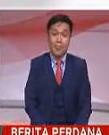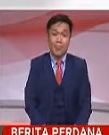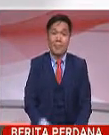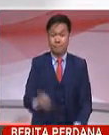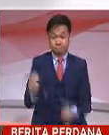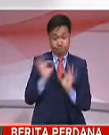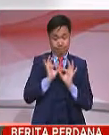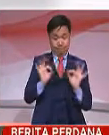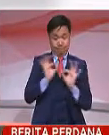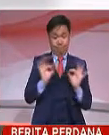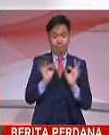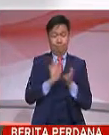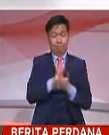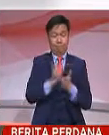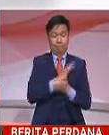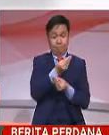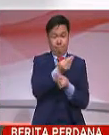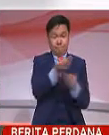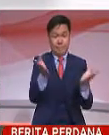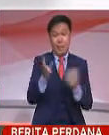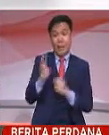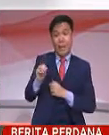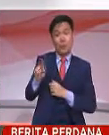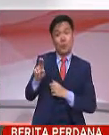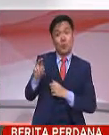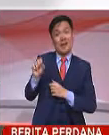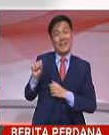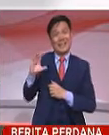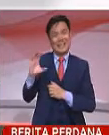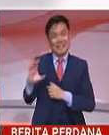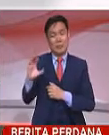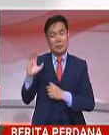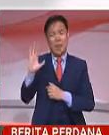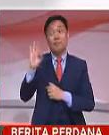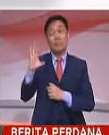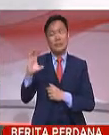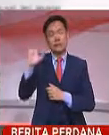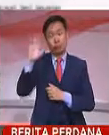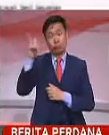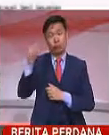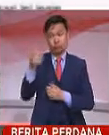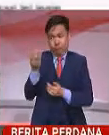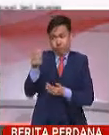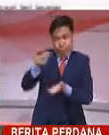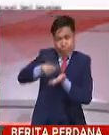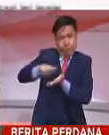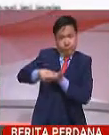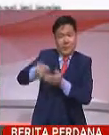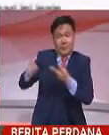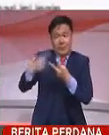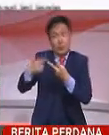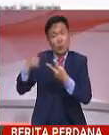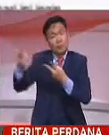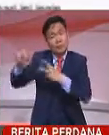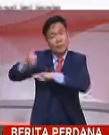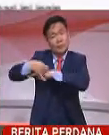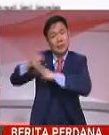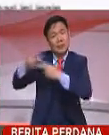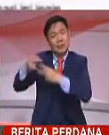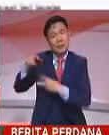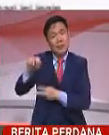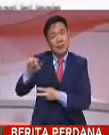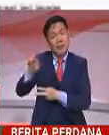Menerusi satu kenyataan media, MUFC turut menjelaskan tunggakan keseluruhan bagi seorang lagi pemain import,